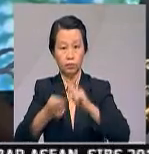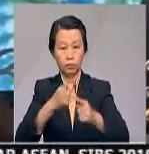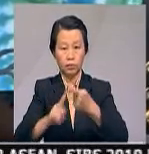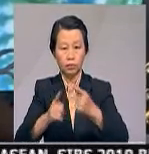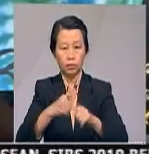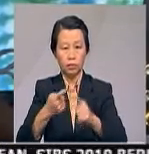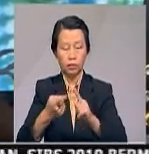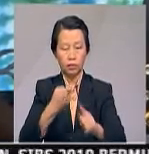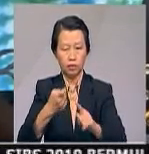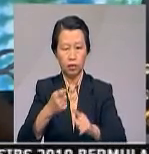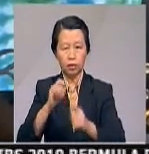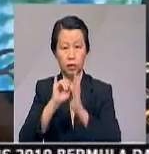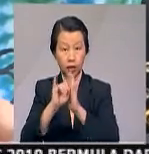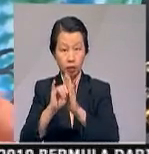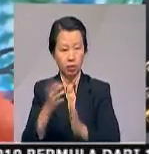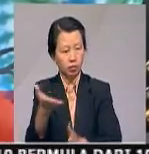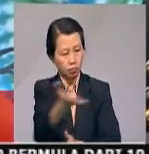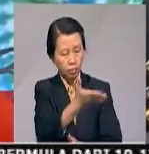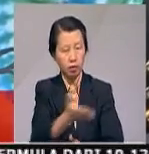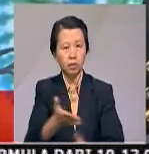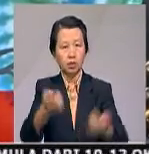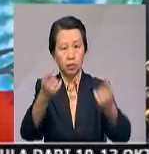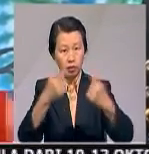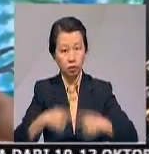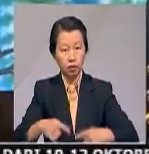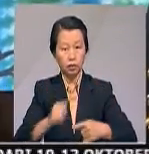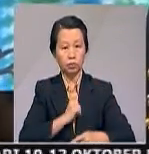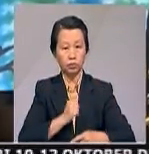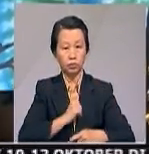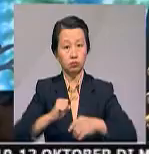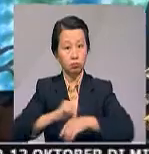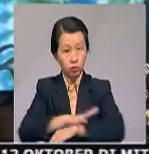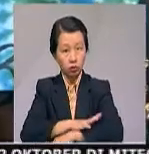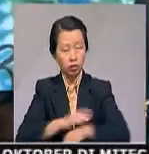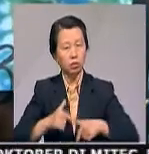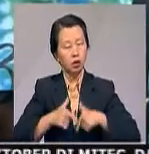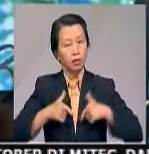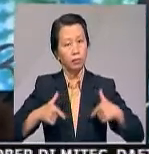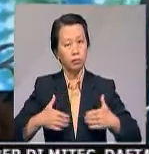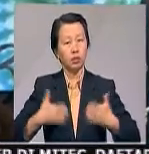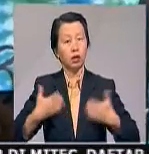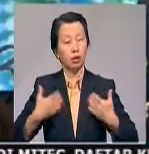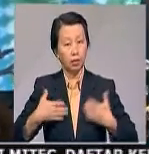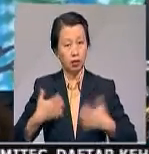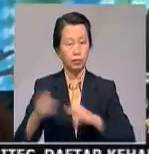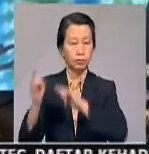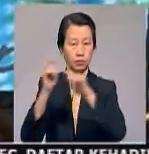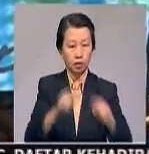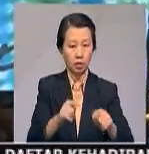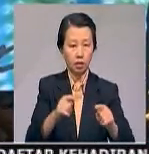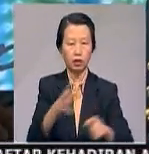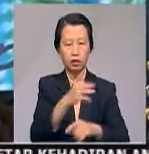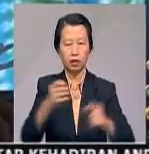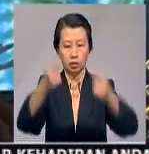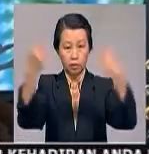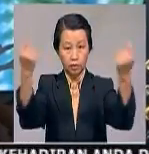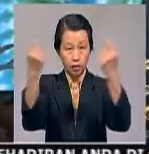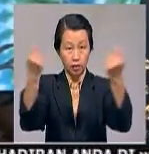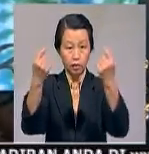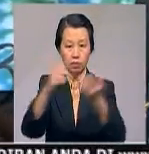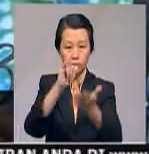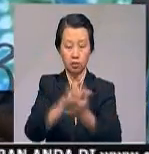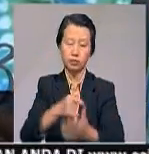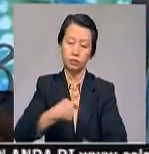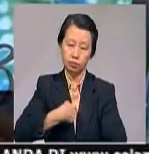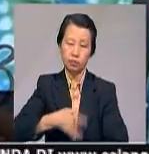Image. Mereka datang sendiri, cancer survivors itu, dengan berbesar hati mereka datang, dan sambutan itulah saya